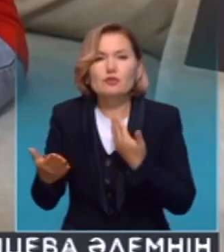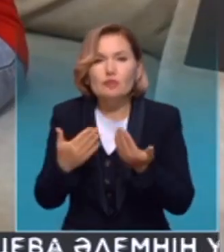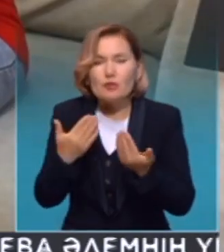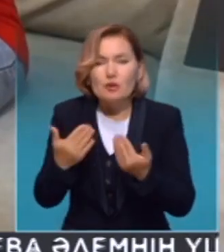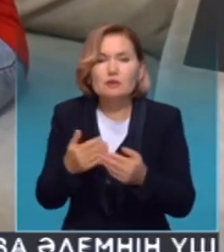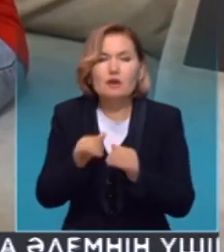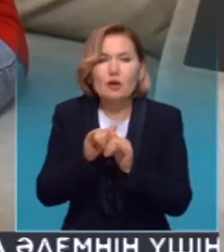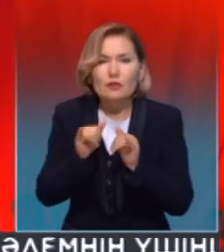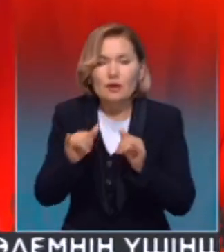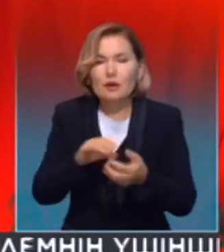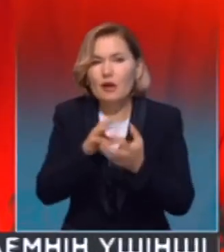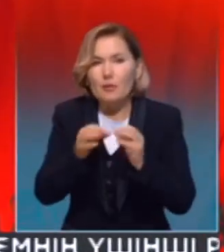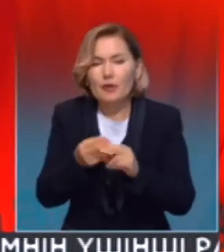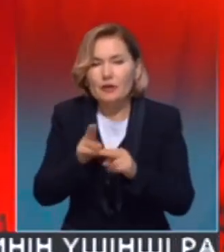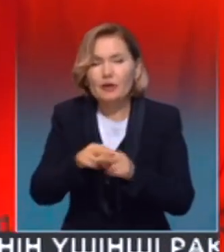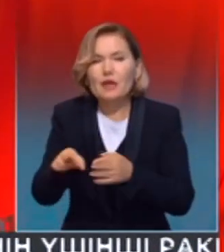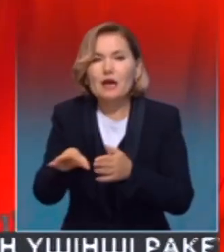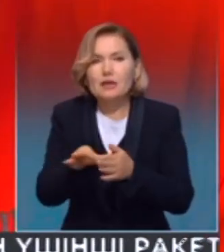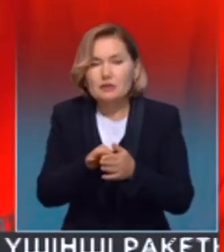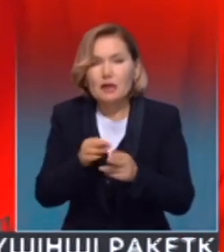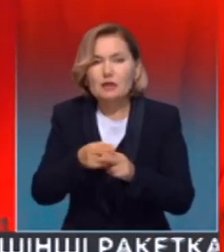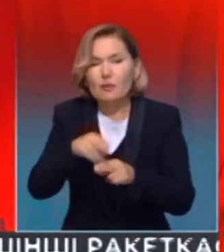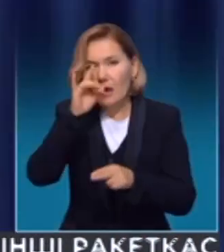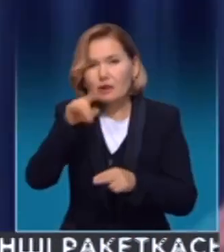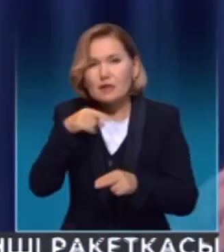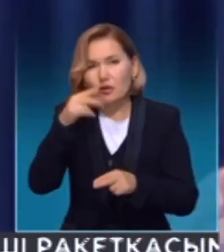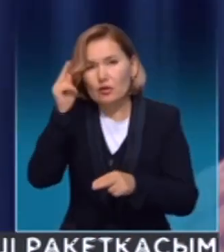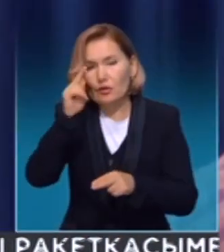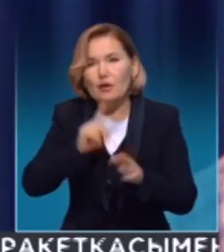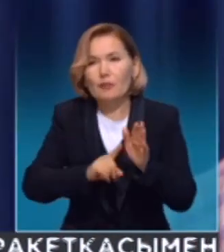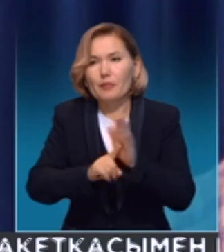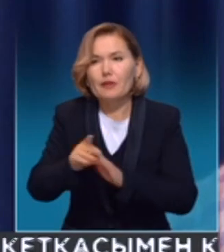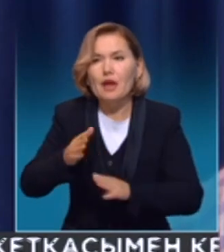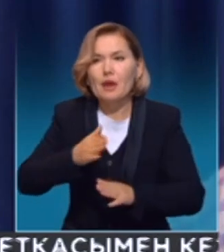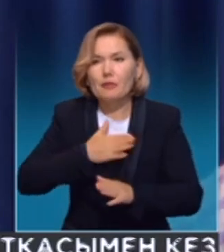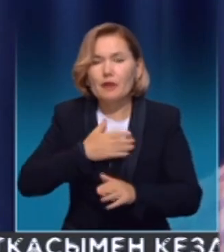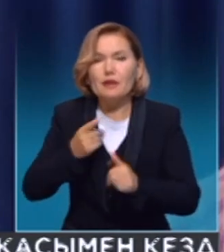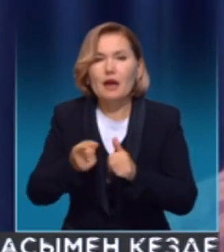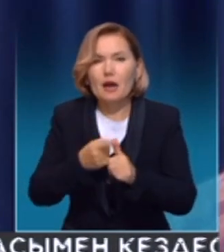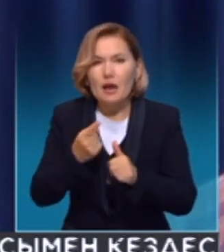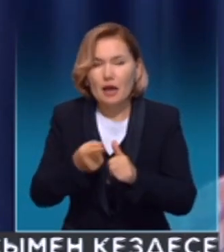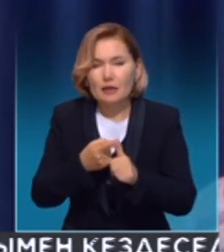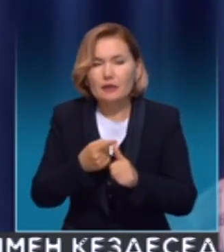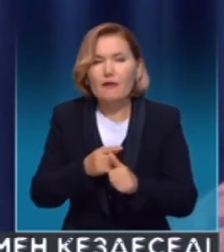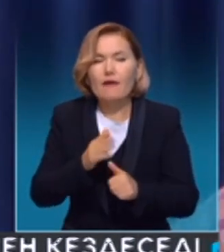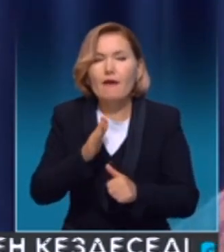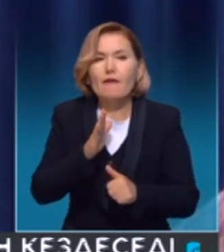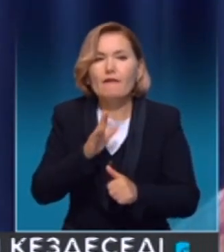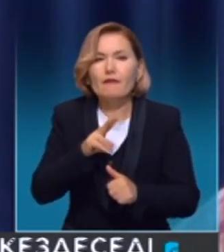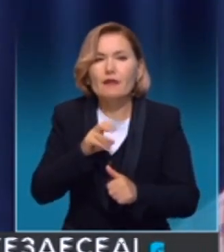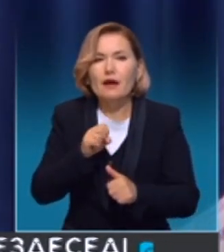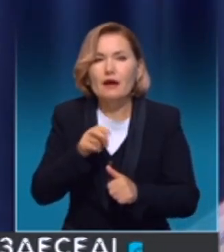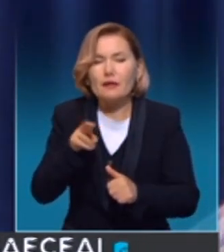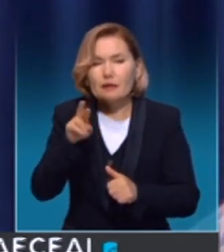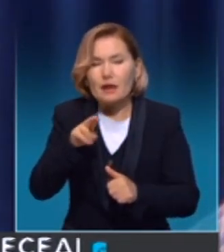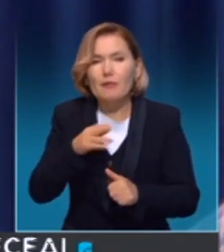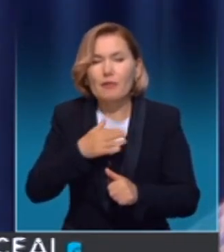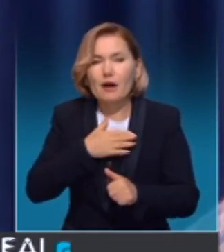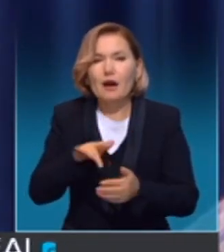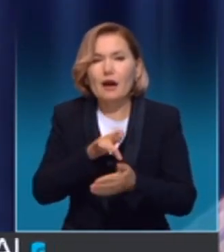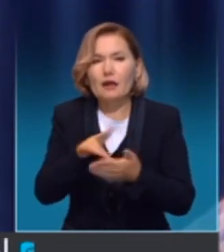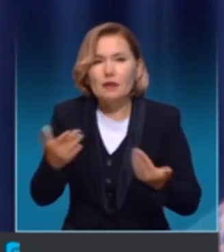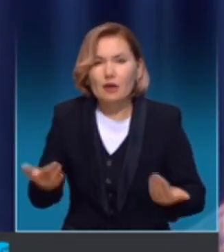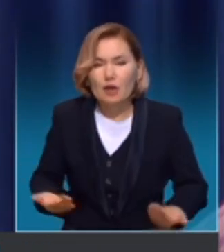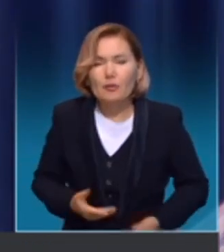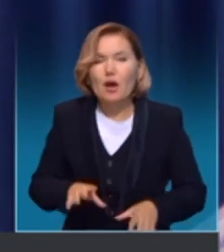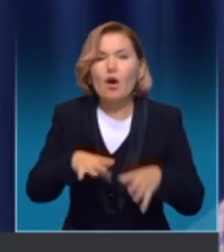Сол шаңыраққа бауыр басқаннан кейін бірден тіл үйрене бастаған. Менің атым Влада, мен Алтай қаласында тұрамын. Маған бұл